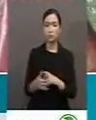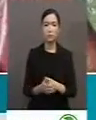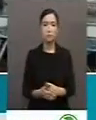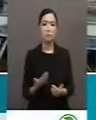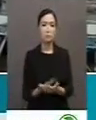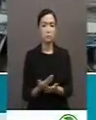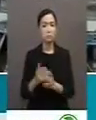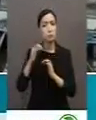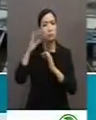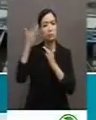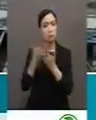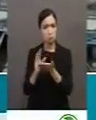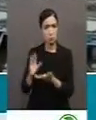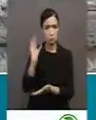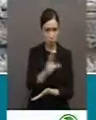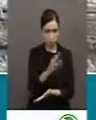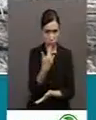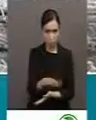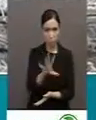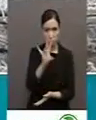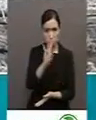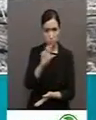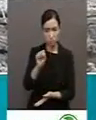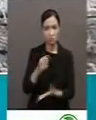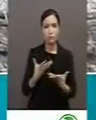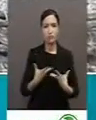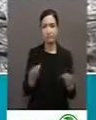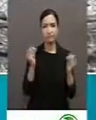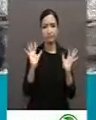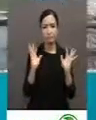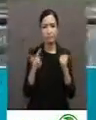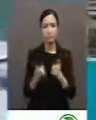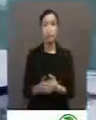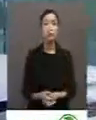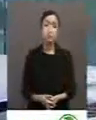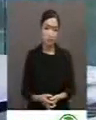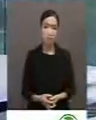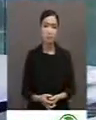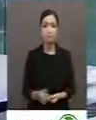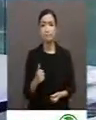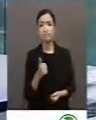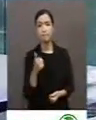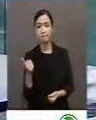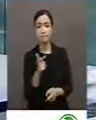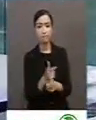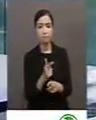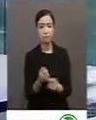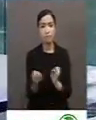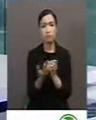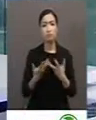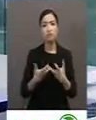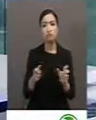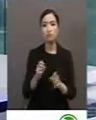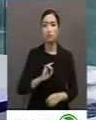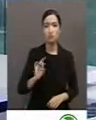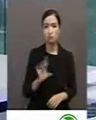งินที่หวังว่าจะได้ลงทุนไปแล้ว 700,000 บาทนี่ต้องสูญเปล่าไปเลยนะคะกับเหตุการณ์ที่เกิดขึ้นส่วนรายอื่นๆคุณผู้ชมที่ยังไม่ได้เสียหายมากนักนะ